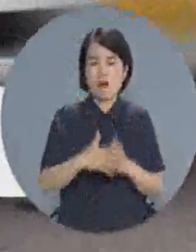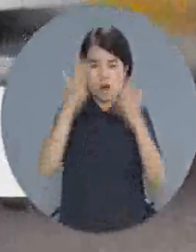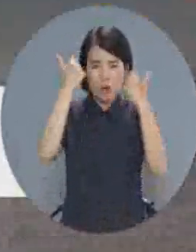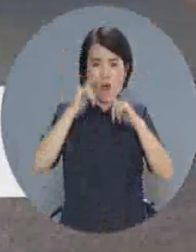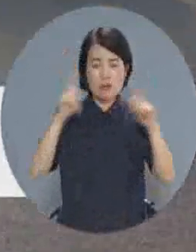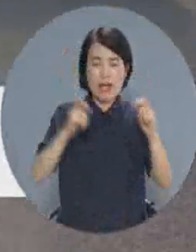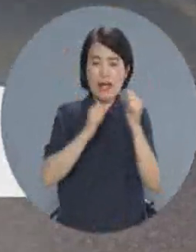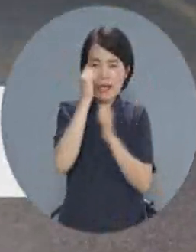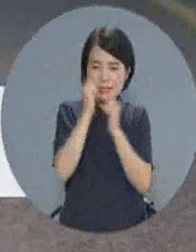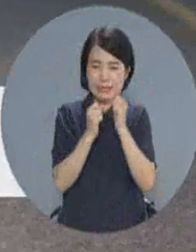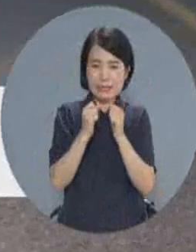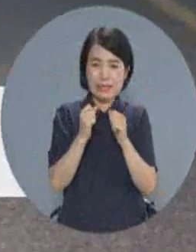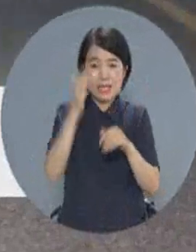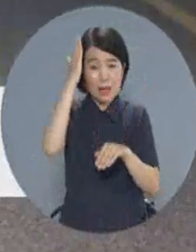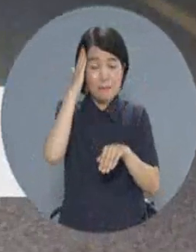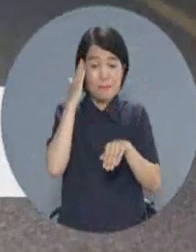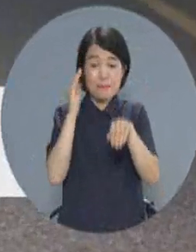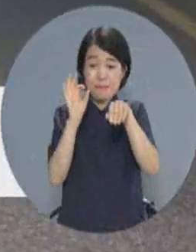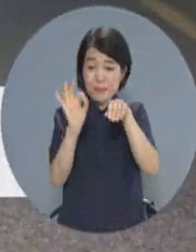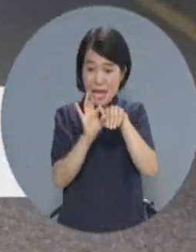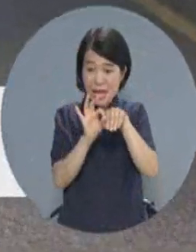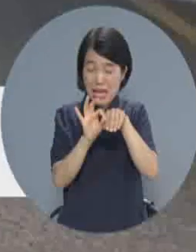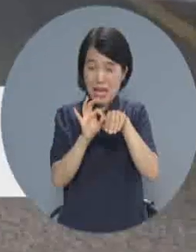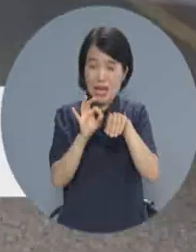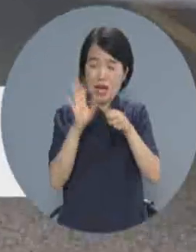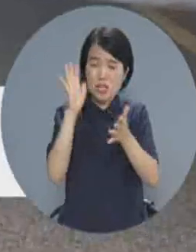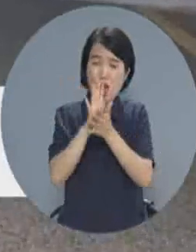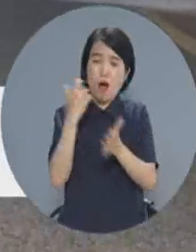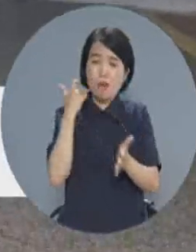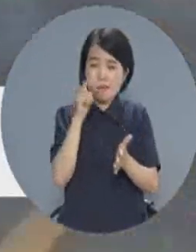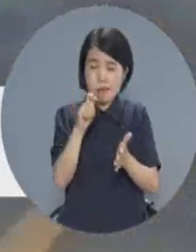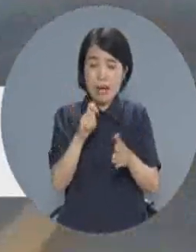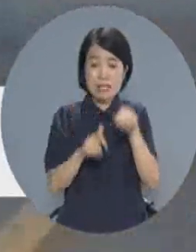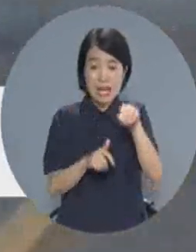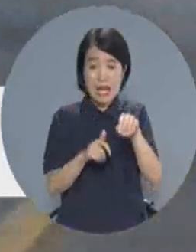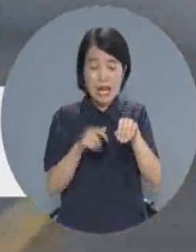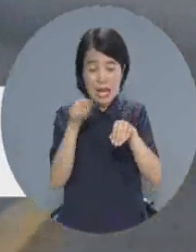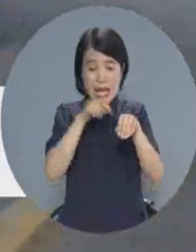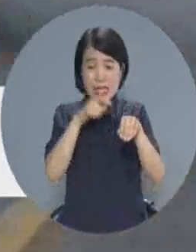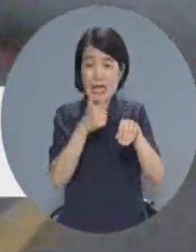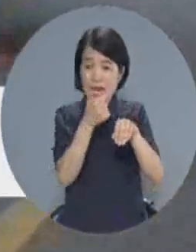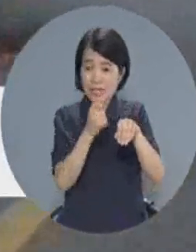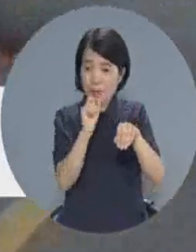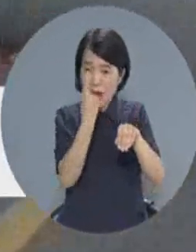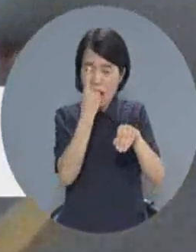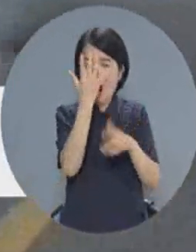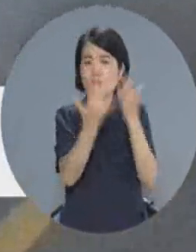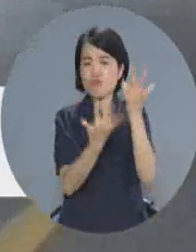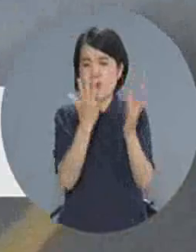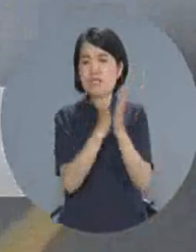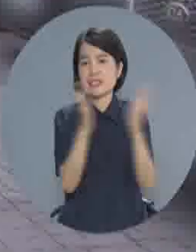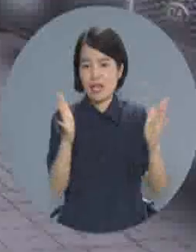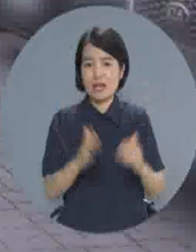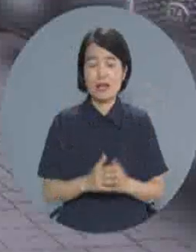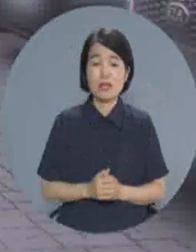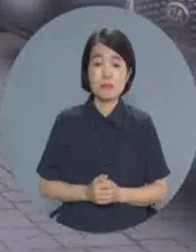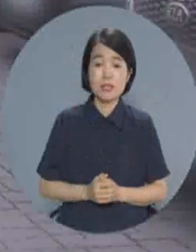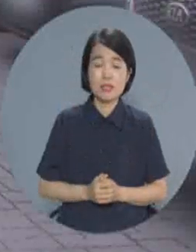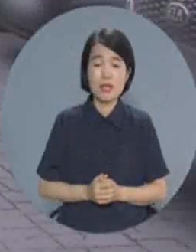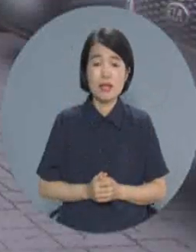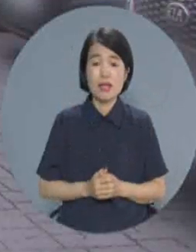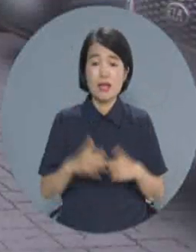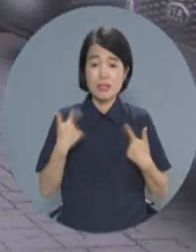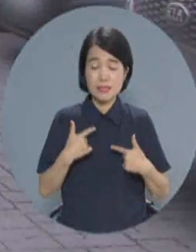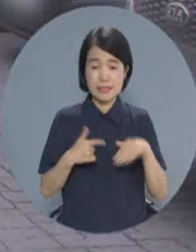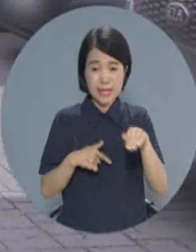여름 엔진과 타이어 열기가 식지 않거나 차 안에 둔 라이터 등이 폭발하면서 불이 시작되는 겁니다. 늘